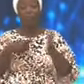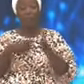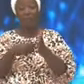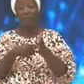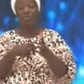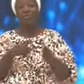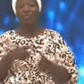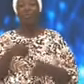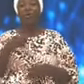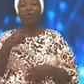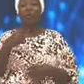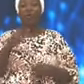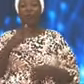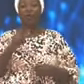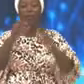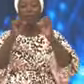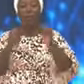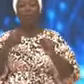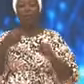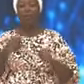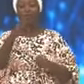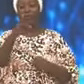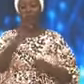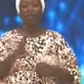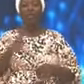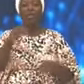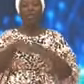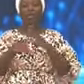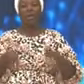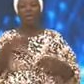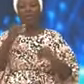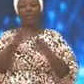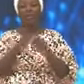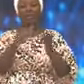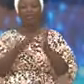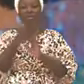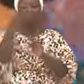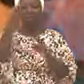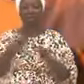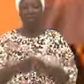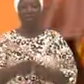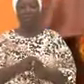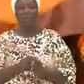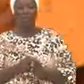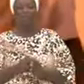redéfinit de la puissance de dieu dans ta vie au nom de jésus